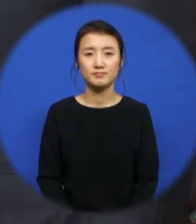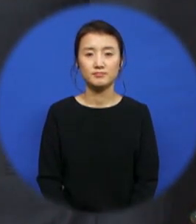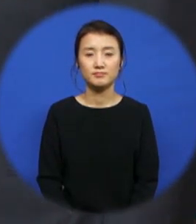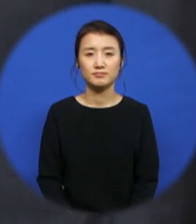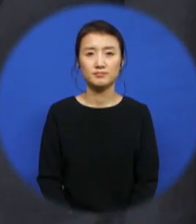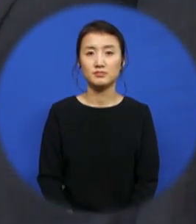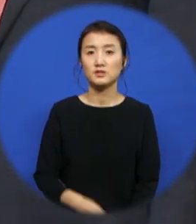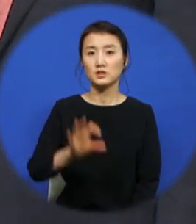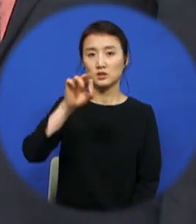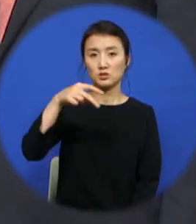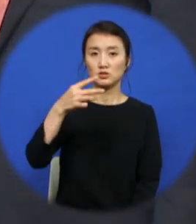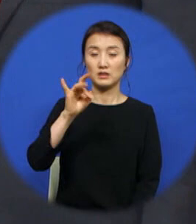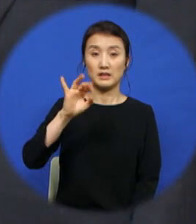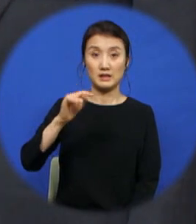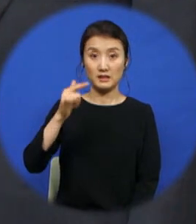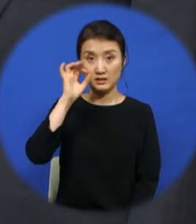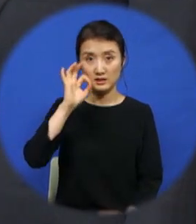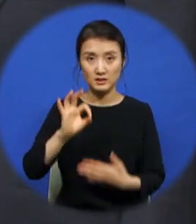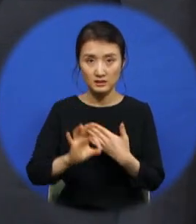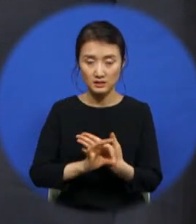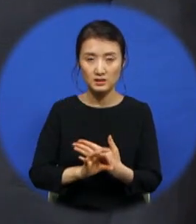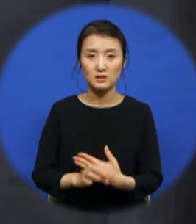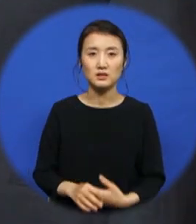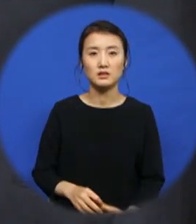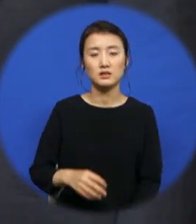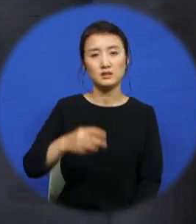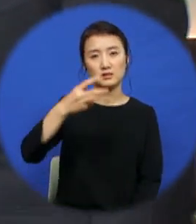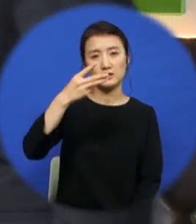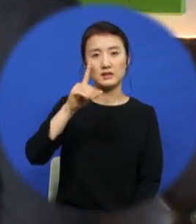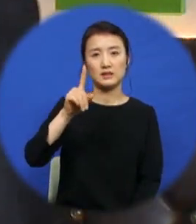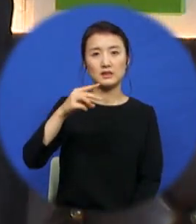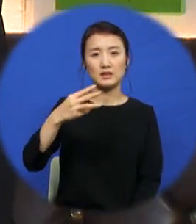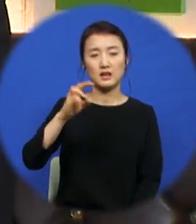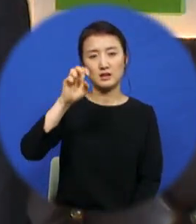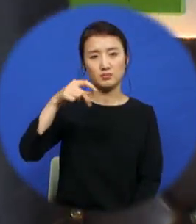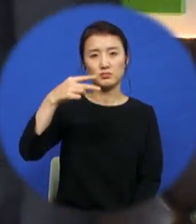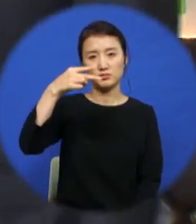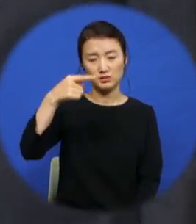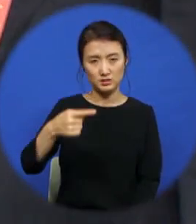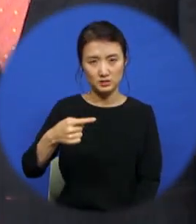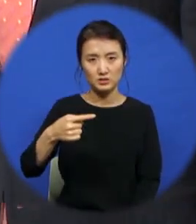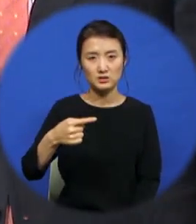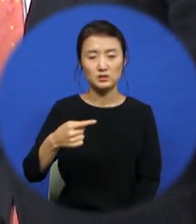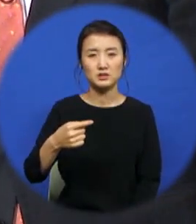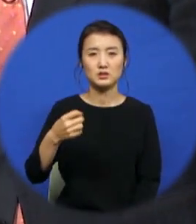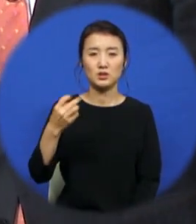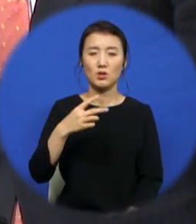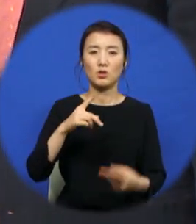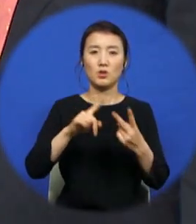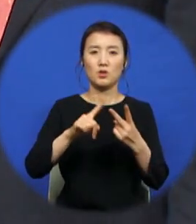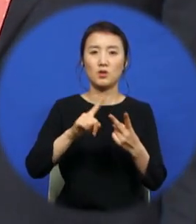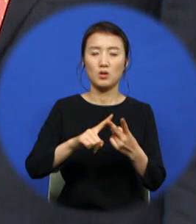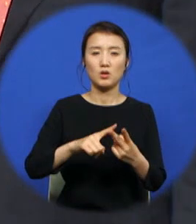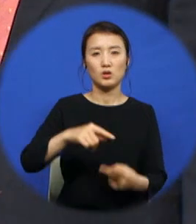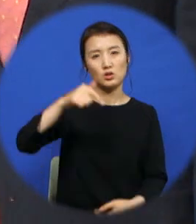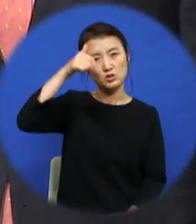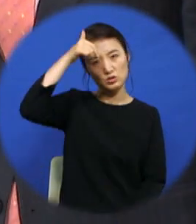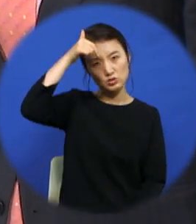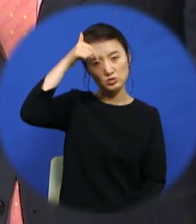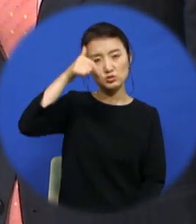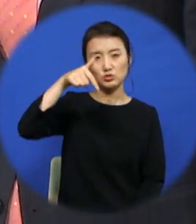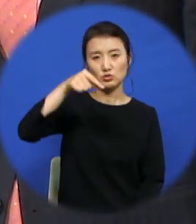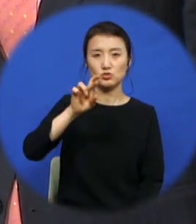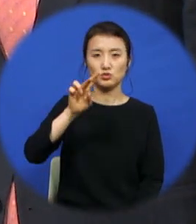유대인들은 탈무드 와 히브리 성경 여름 히브리 성경을 구약성경을 2분들은 히브리